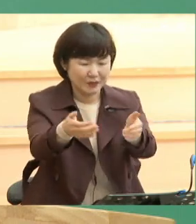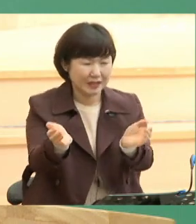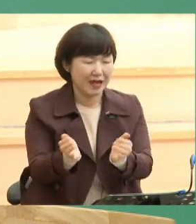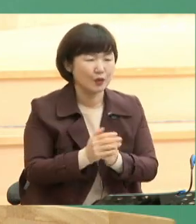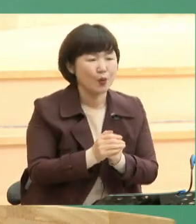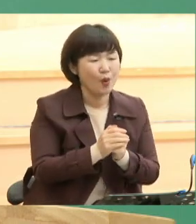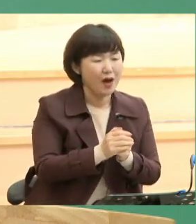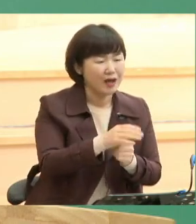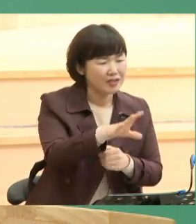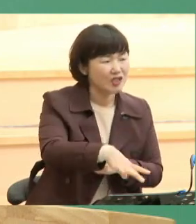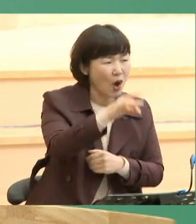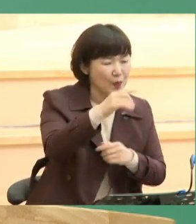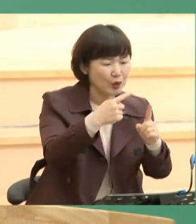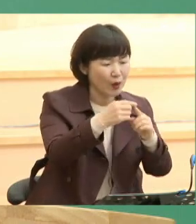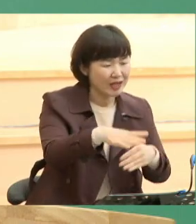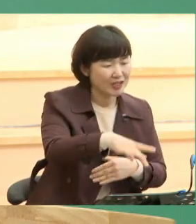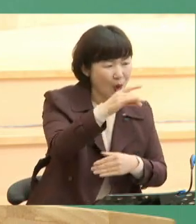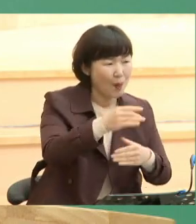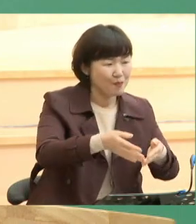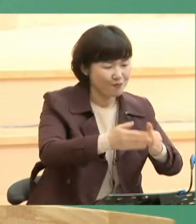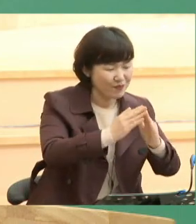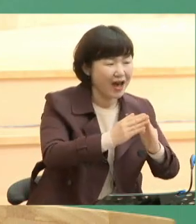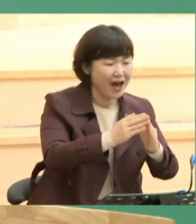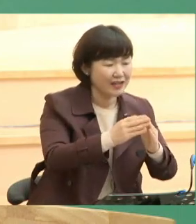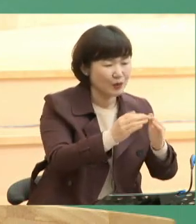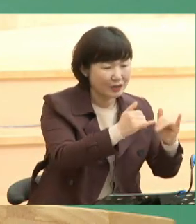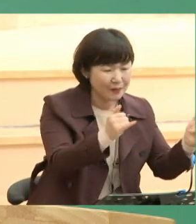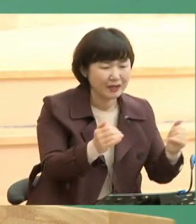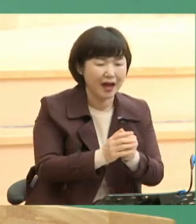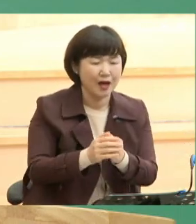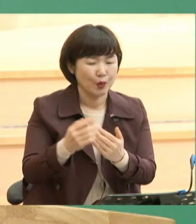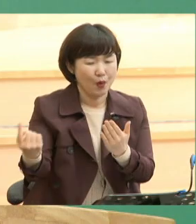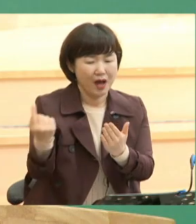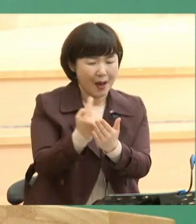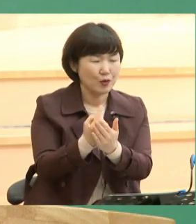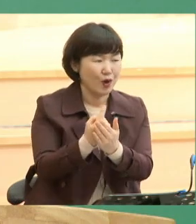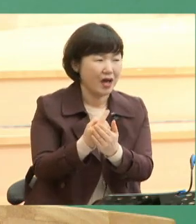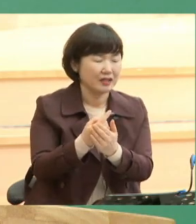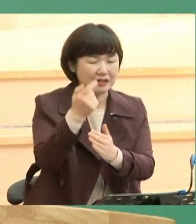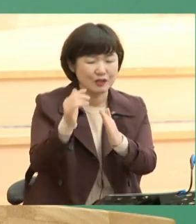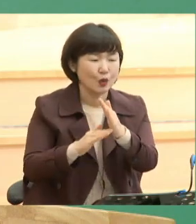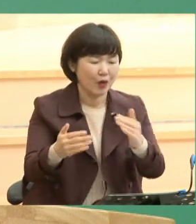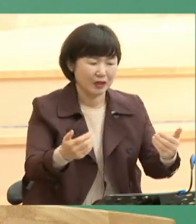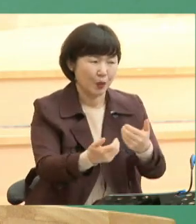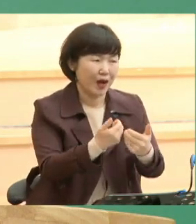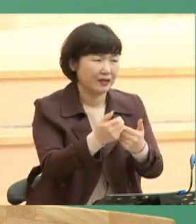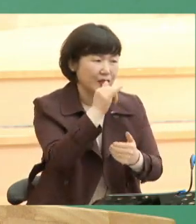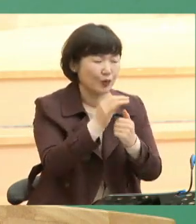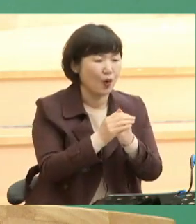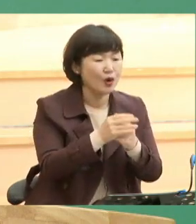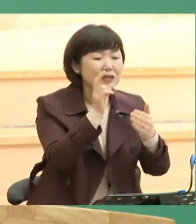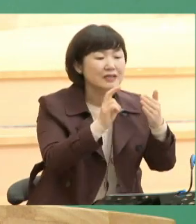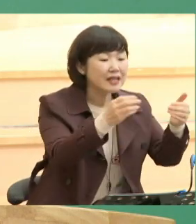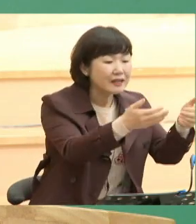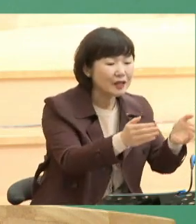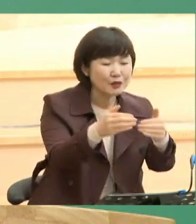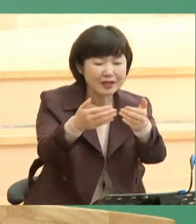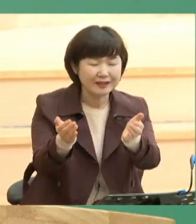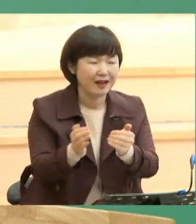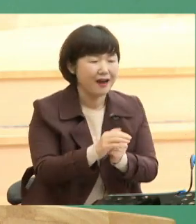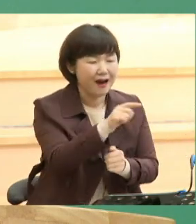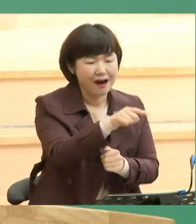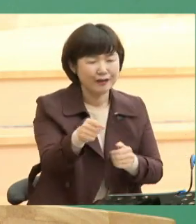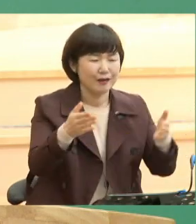멤버와 또 후속 주자들 뒤에 함량 교인들 간의 갈등이 있습니다 찬양대 끼리도 서로 다른 찬양대 끼리도